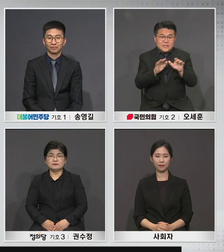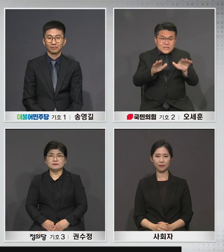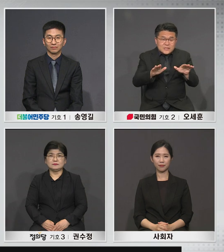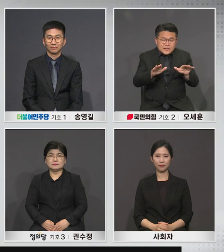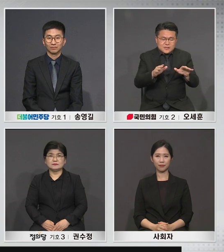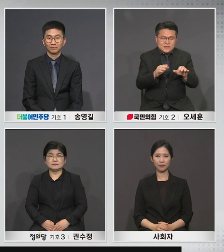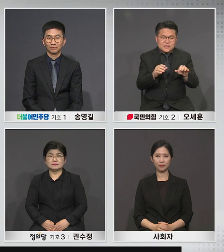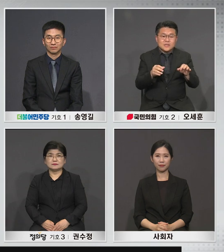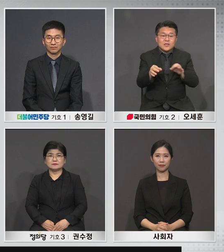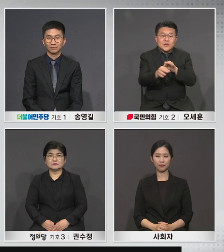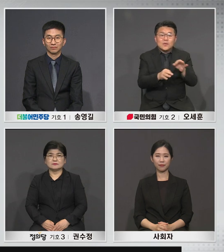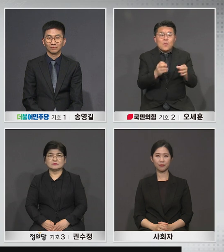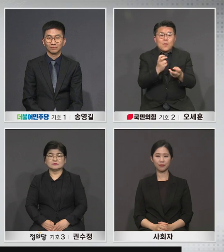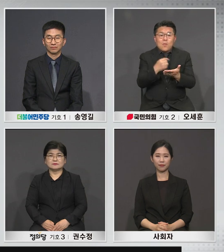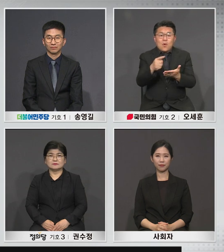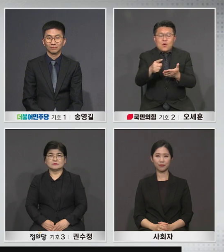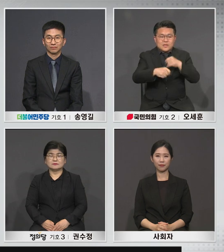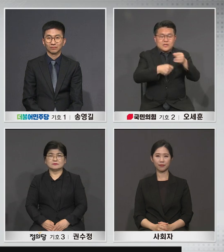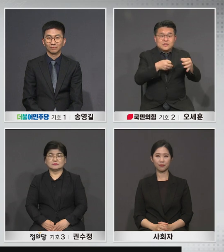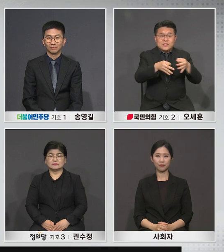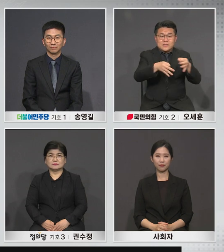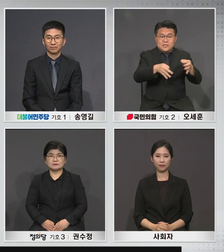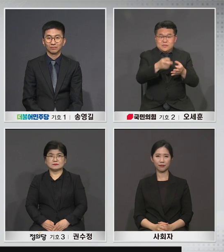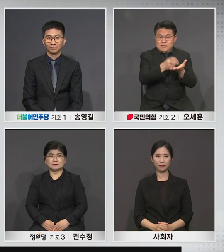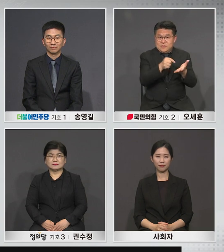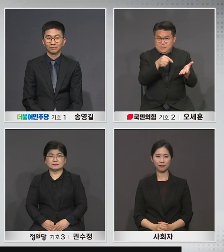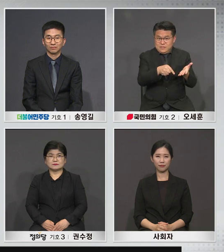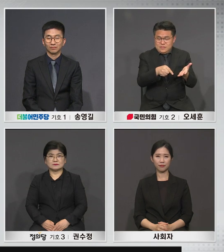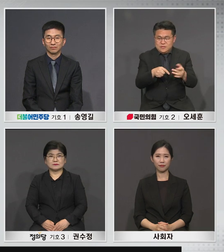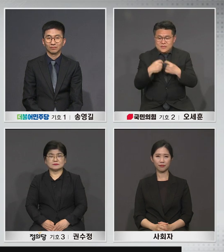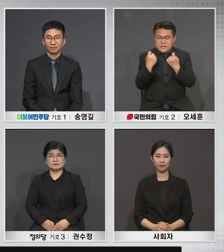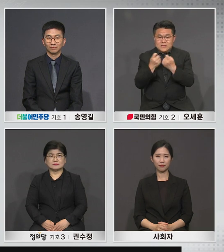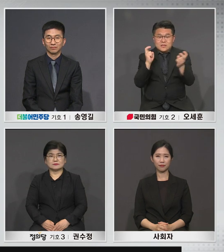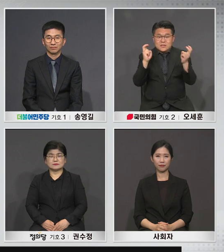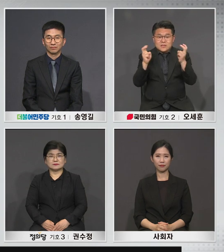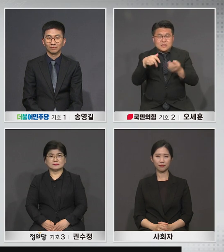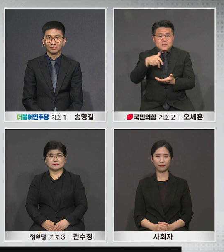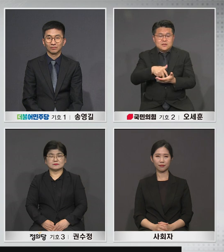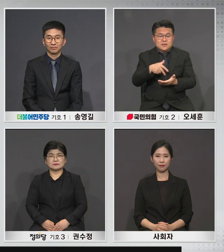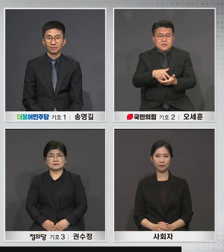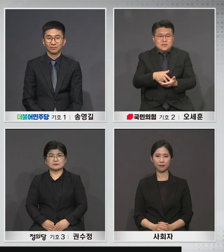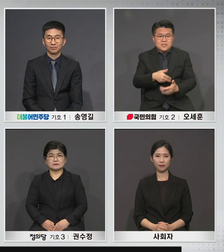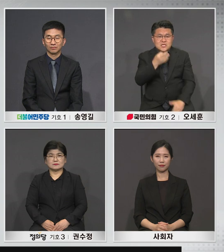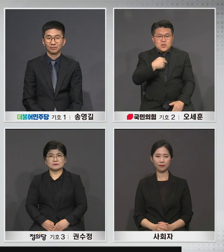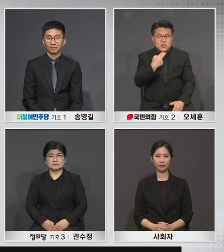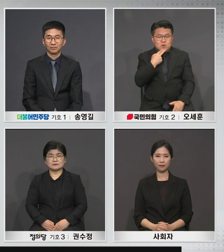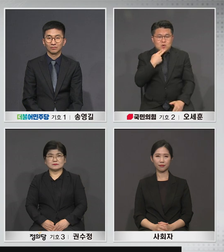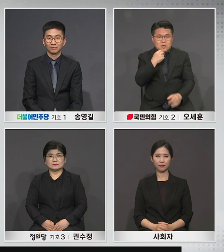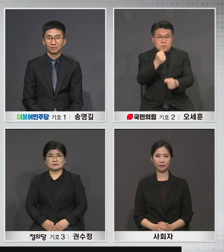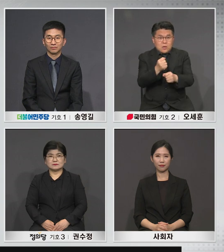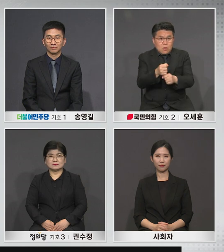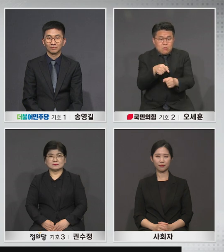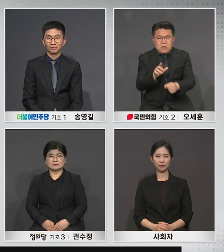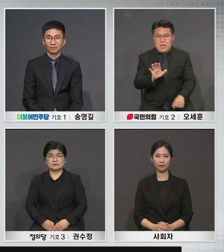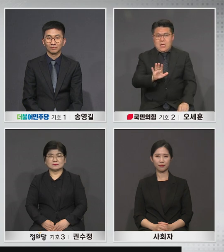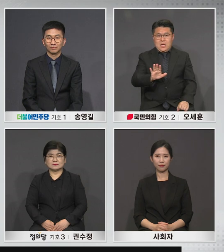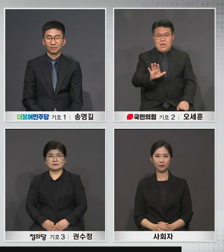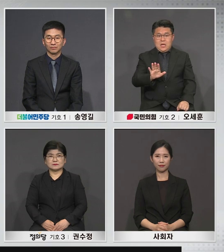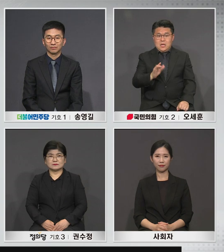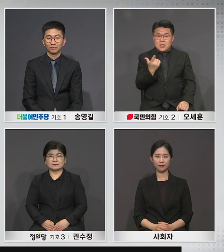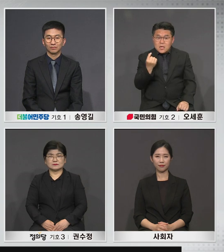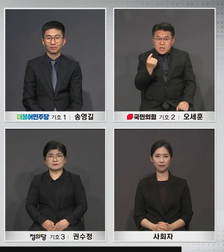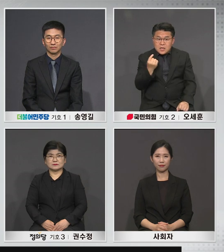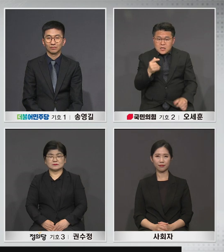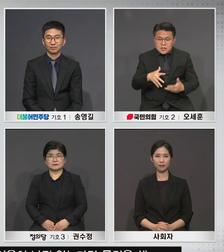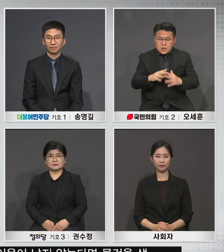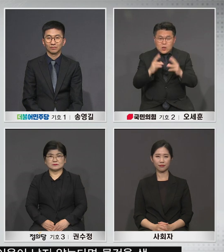민간 기업들이 이윤이 남지 않는다면 물건을 생산할 리가 없죠. 건설회사의 경우에도 돈을 벌